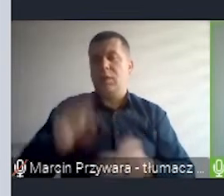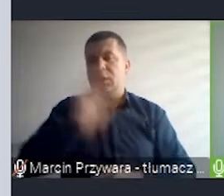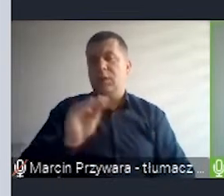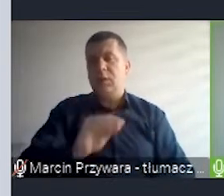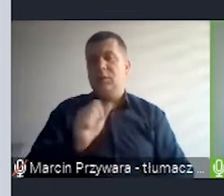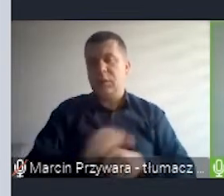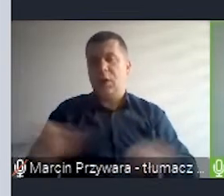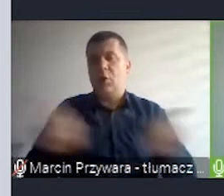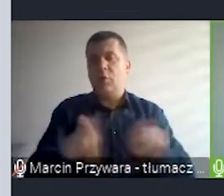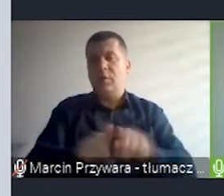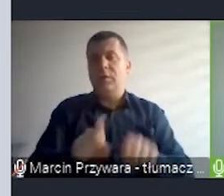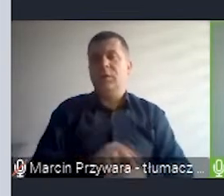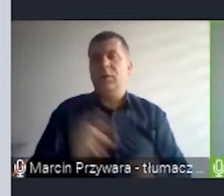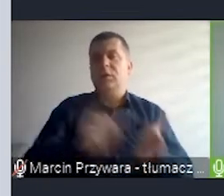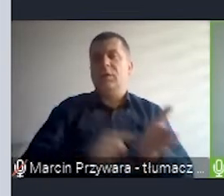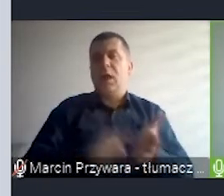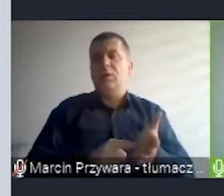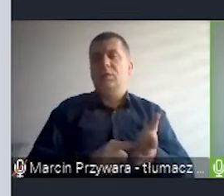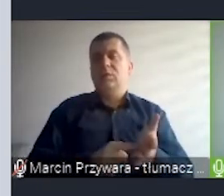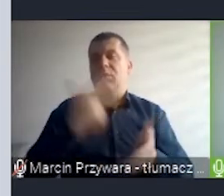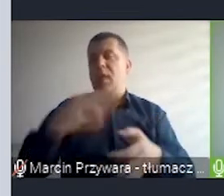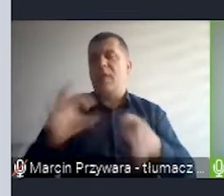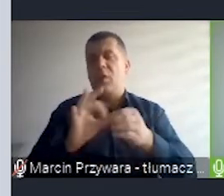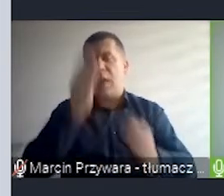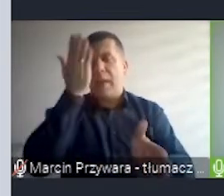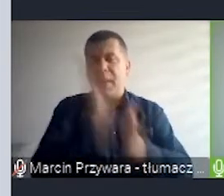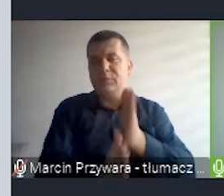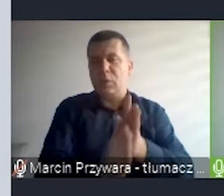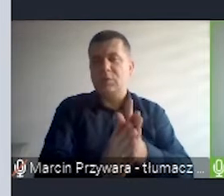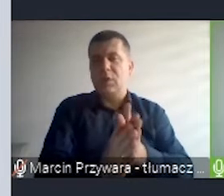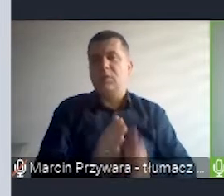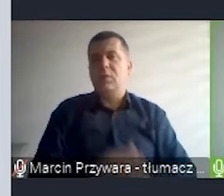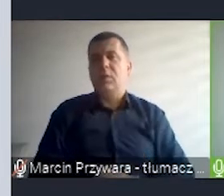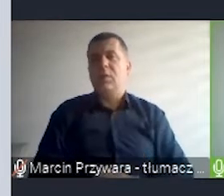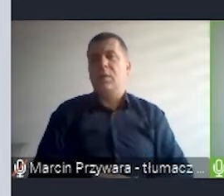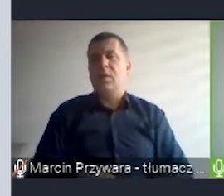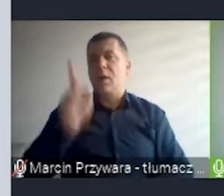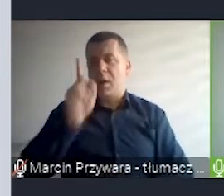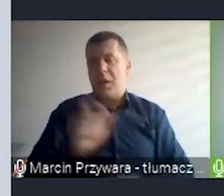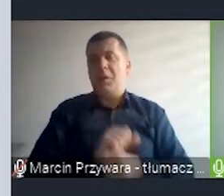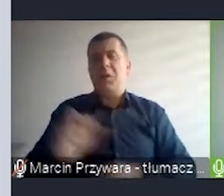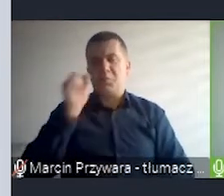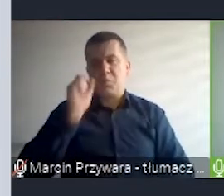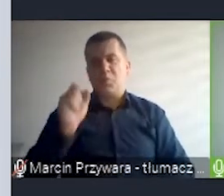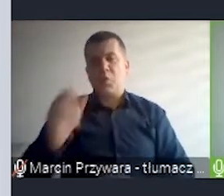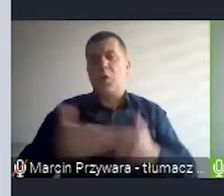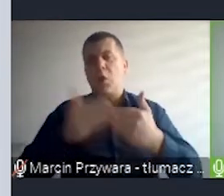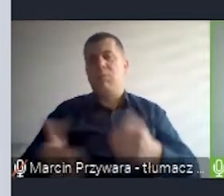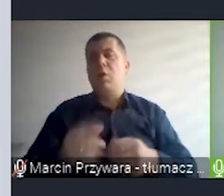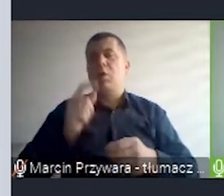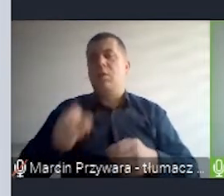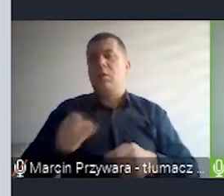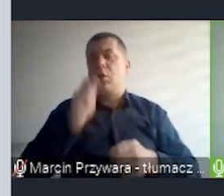również często, może nie związany bezpośrednio, ale występujący obok rodzaj kontroli,